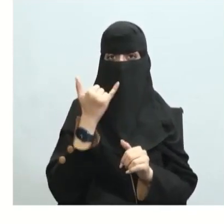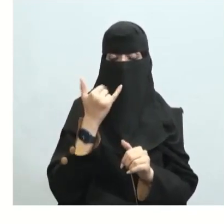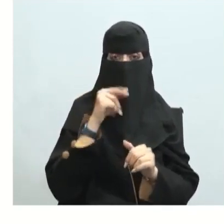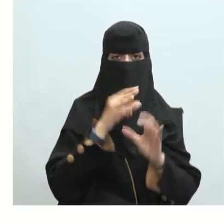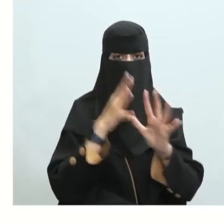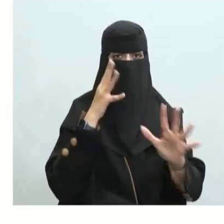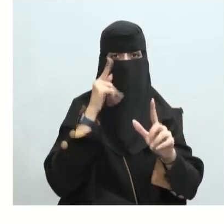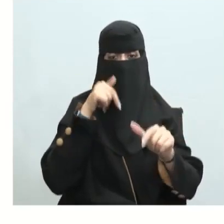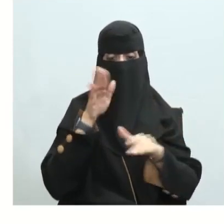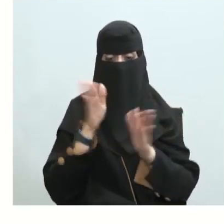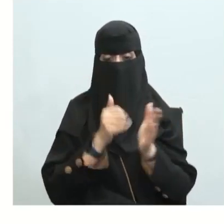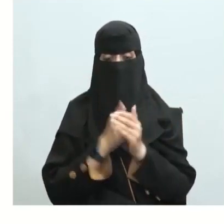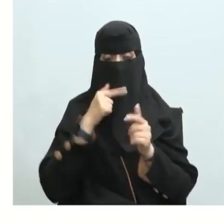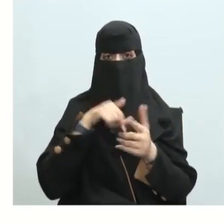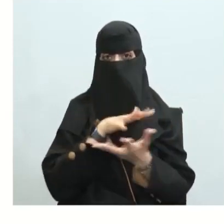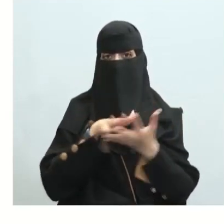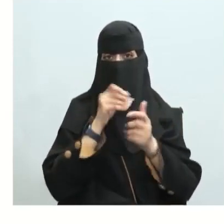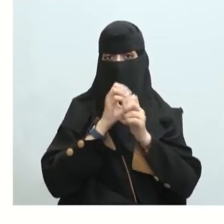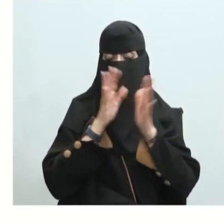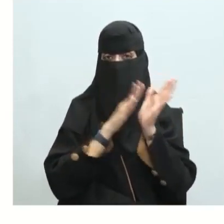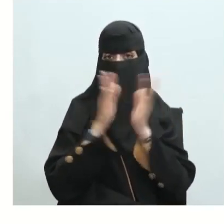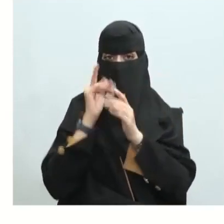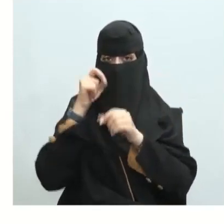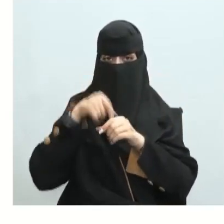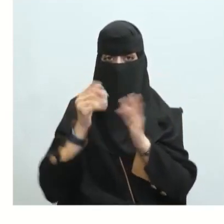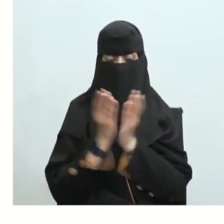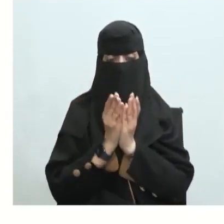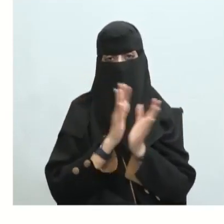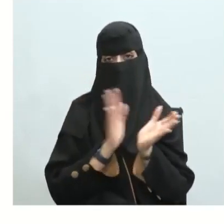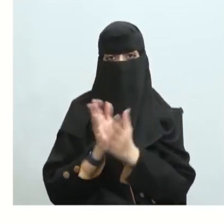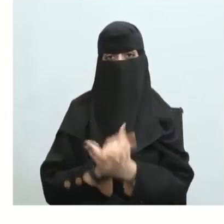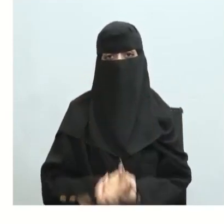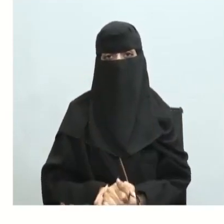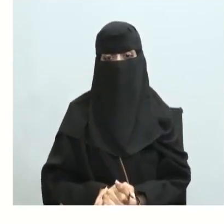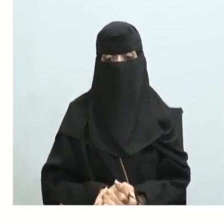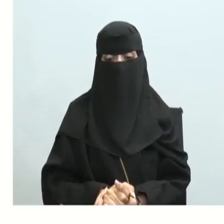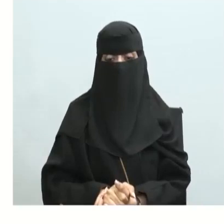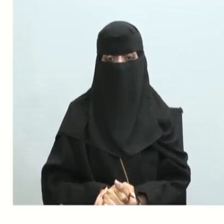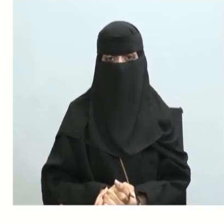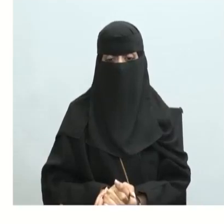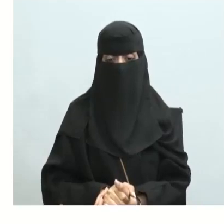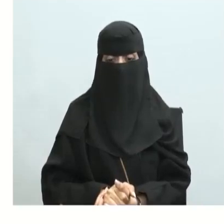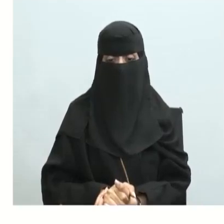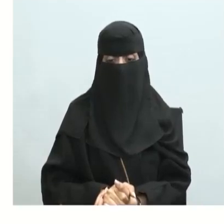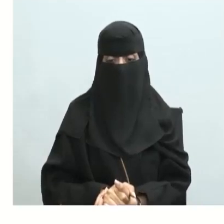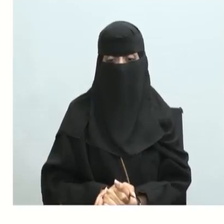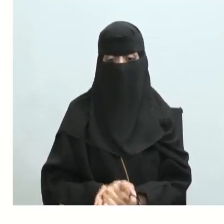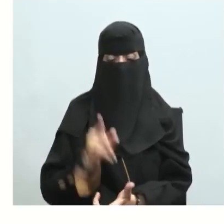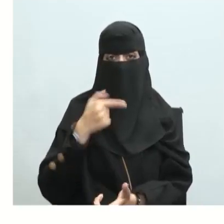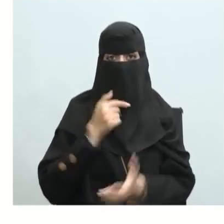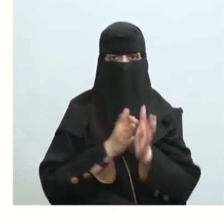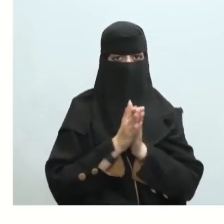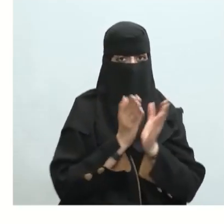ومشكله التاخر الصباحي في المدارس وحجم الظاهره في مدرستك وحجم الظاهره في مدرستك هذا عن مشكله التاخر الصباحي بامكانك تقون مثلا